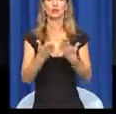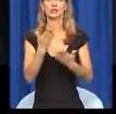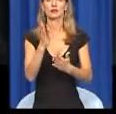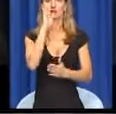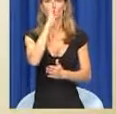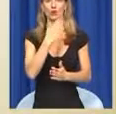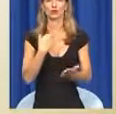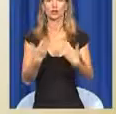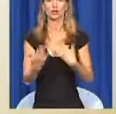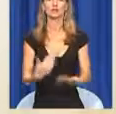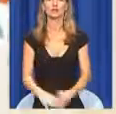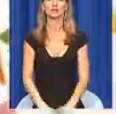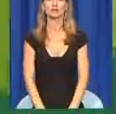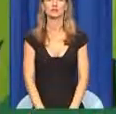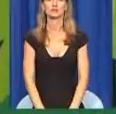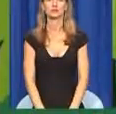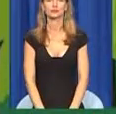вороже.